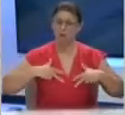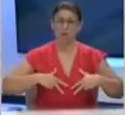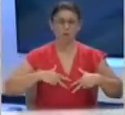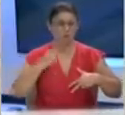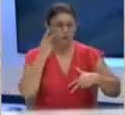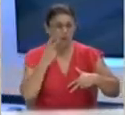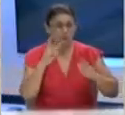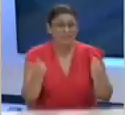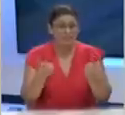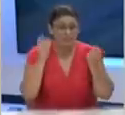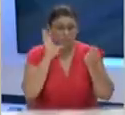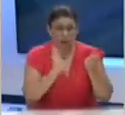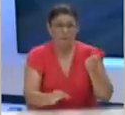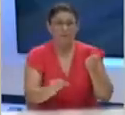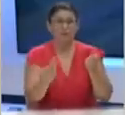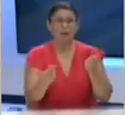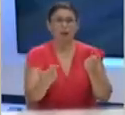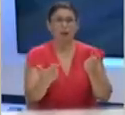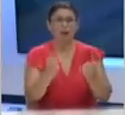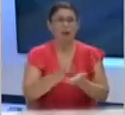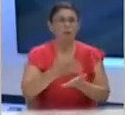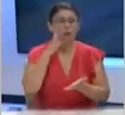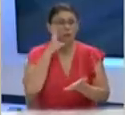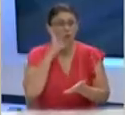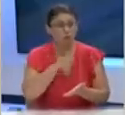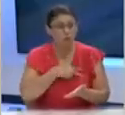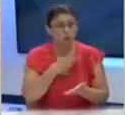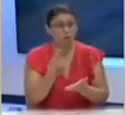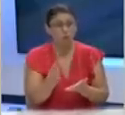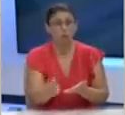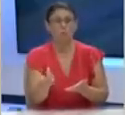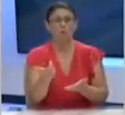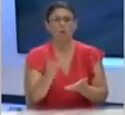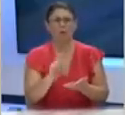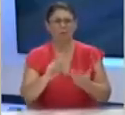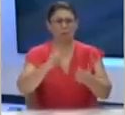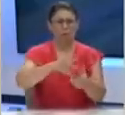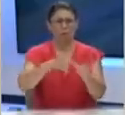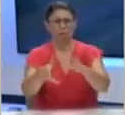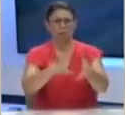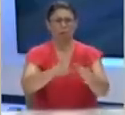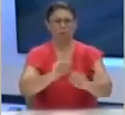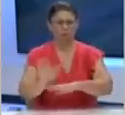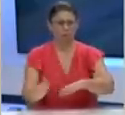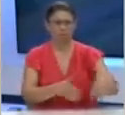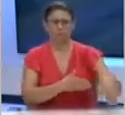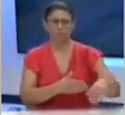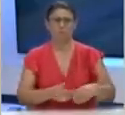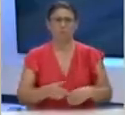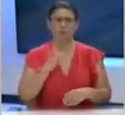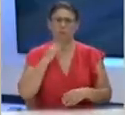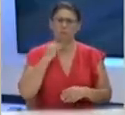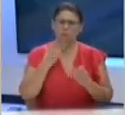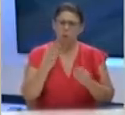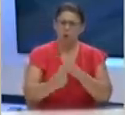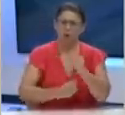αξιολογήσουμε σωστά και να επιλέξουμε λύσεις οι οποίες μπορούν να αντιμετωπίσουν μακροχρόνιες